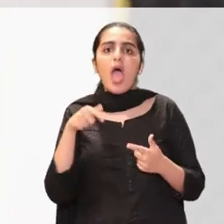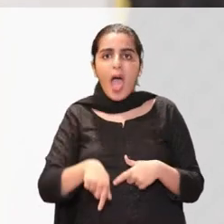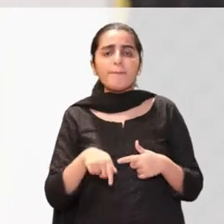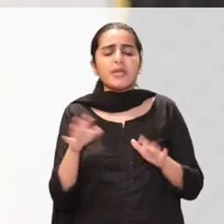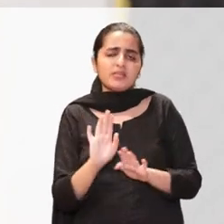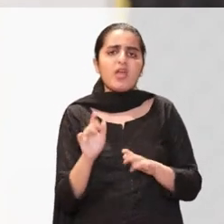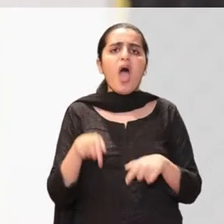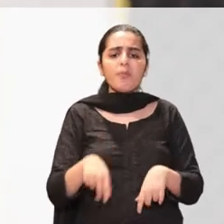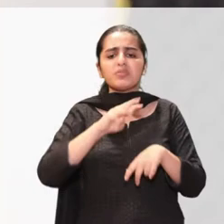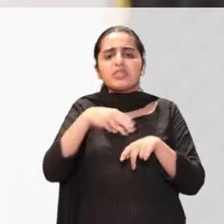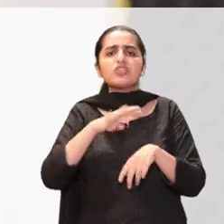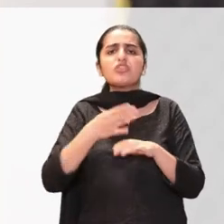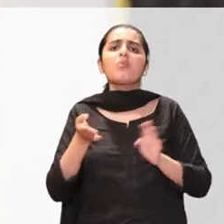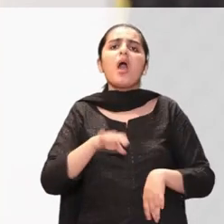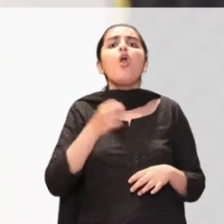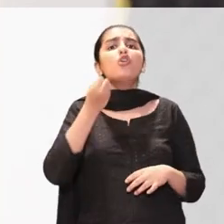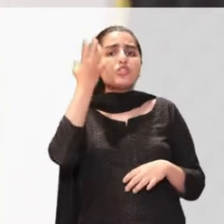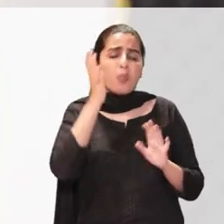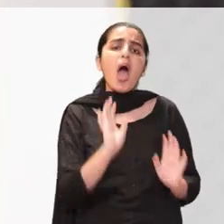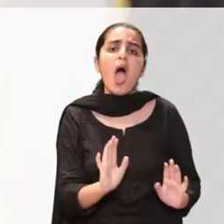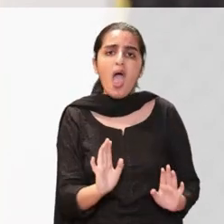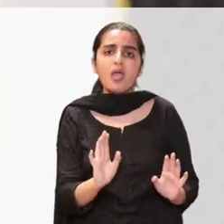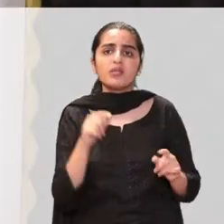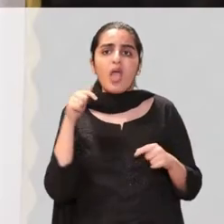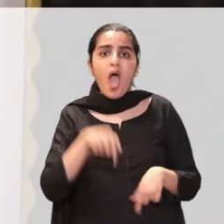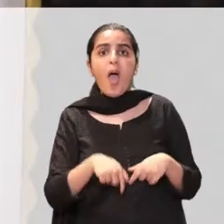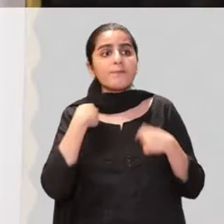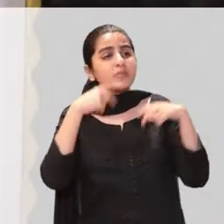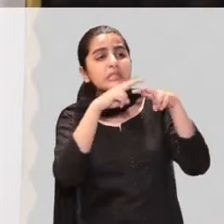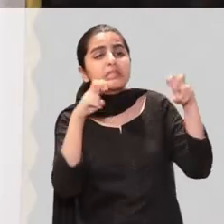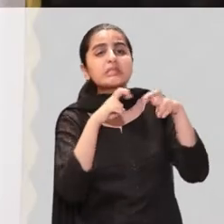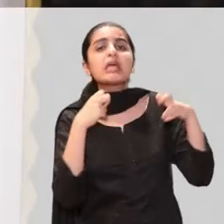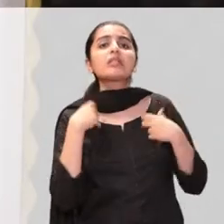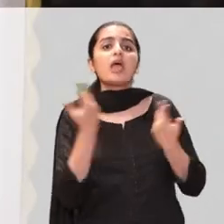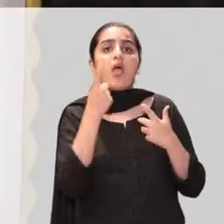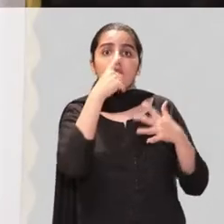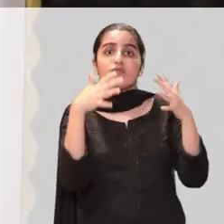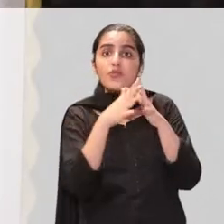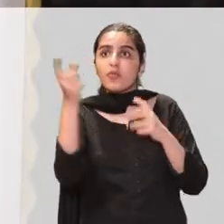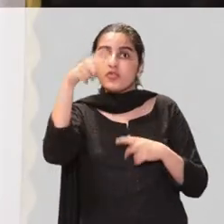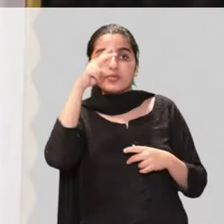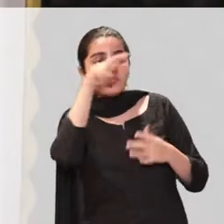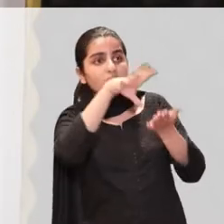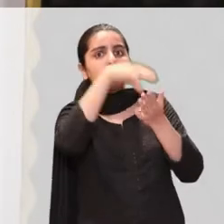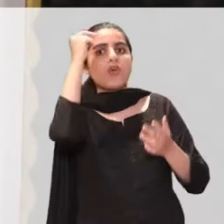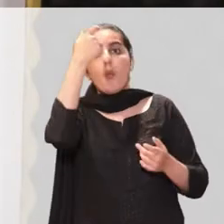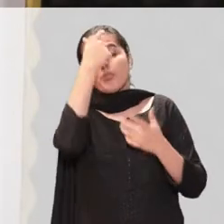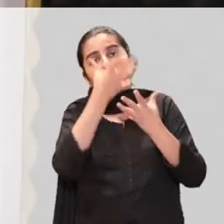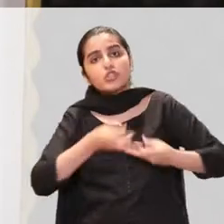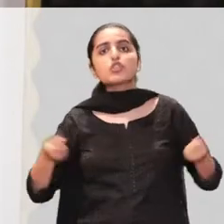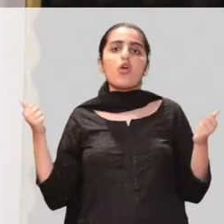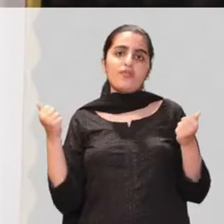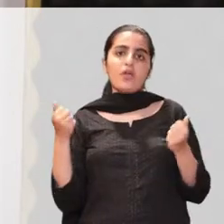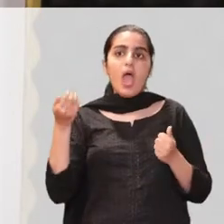एप्स दुव्वदा क्राइम रिर्पोटर एवरीडे मुझे यकीन है बिकॉज़ जो स्ट्रैंथ आपकी औकात होती है ऑन